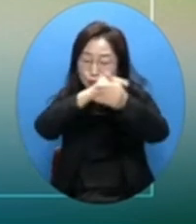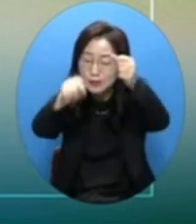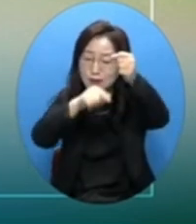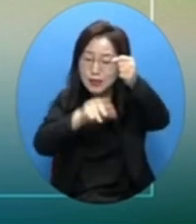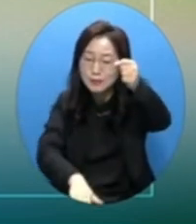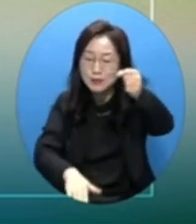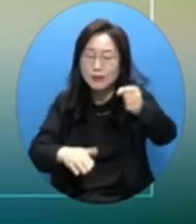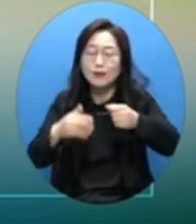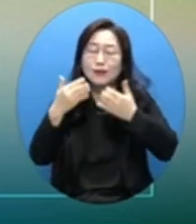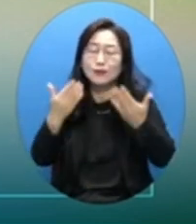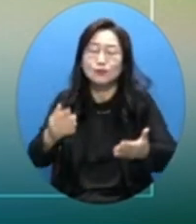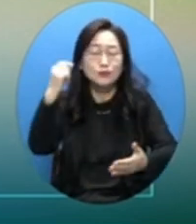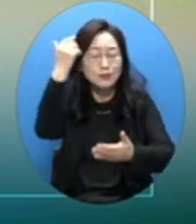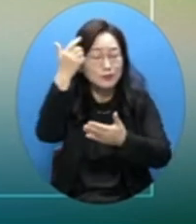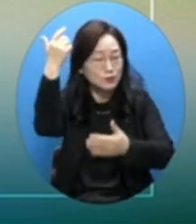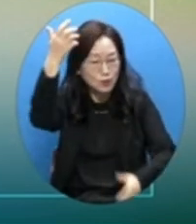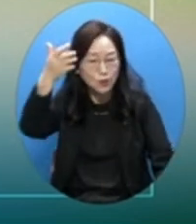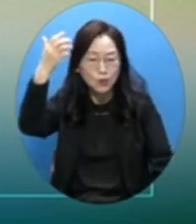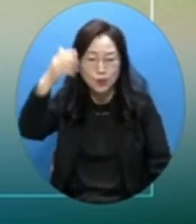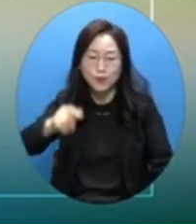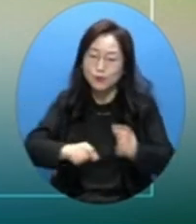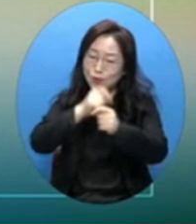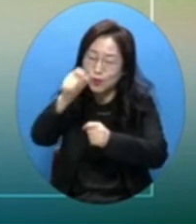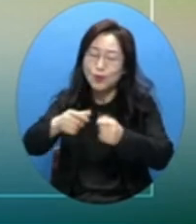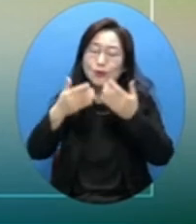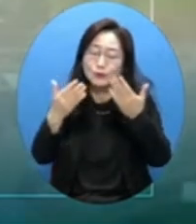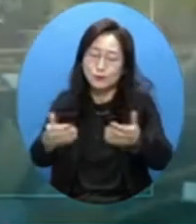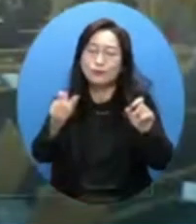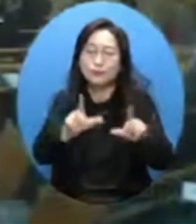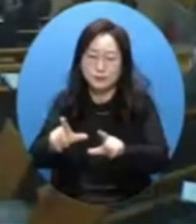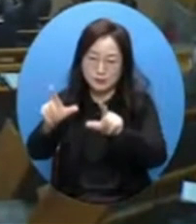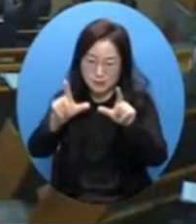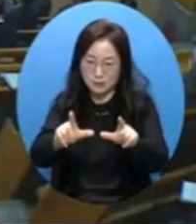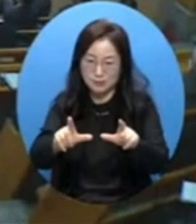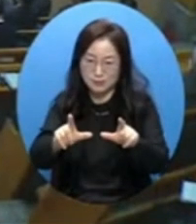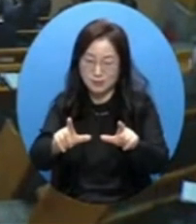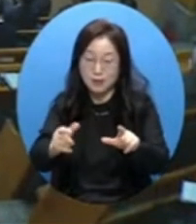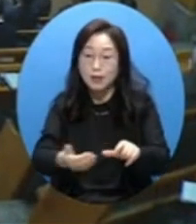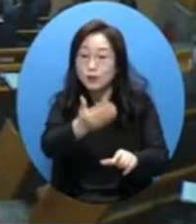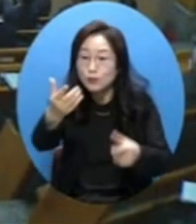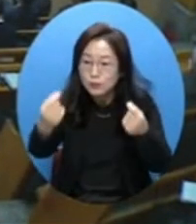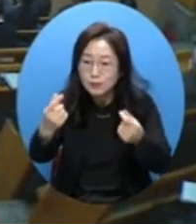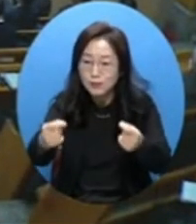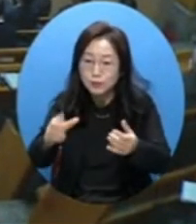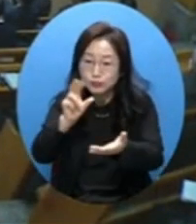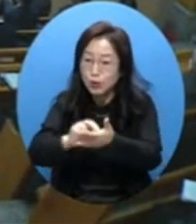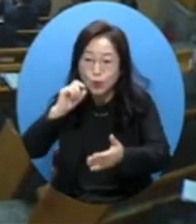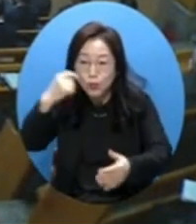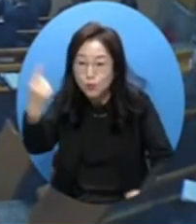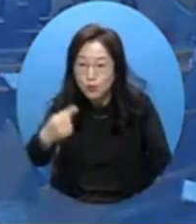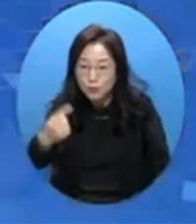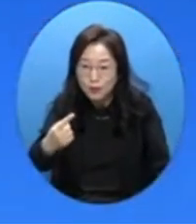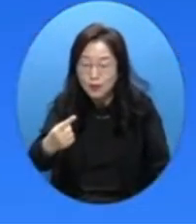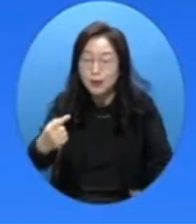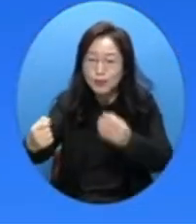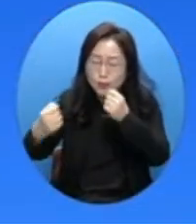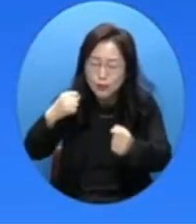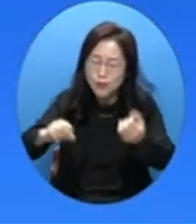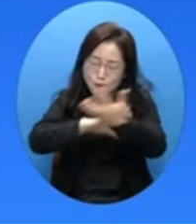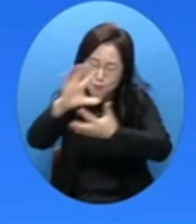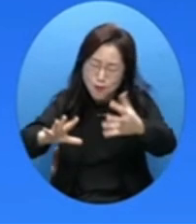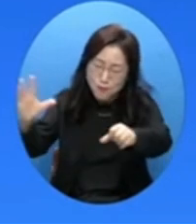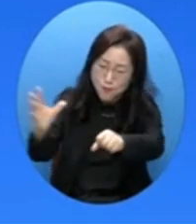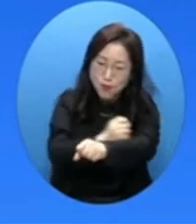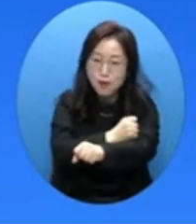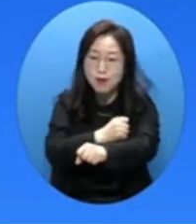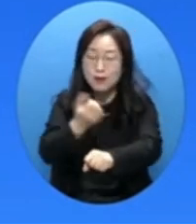쉬는 영혼 영원히 거기서 살리. 어떤 문제와 어려움이 여러분에게 다가왔다고 할지라도 어떤 환란의 광풍이 여러분이